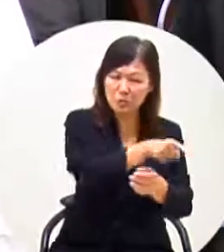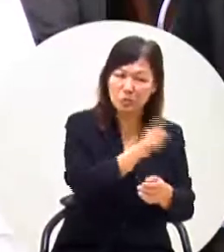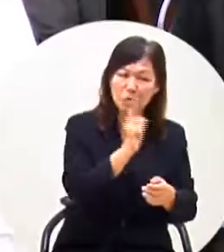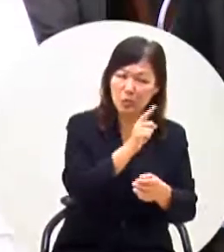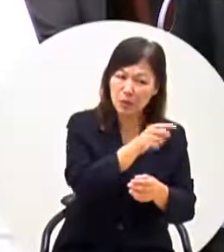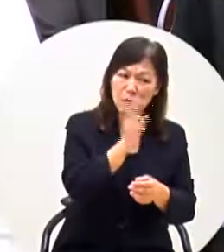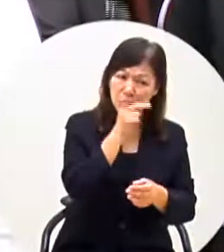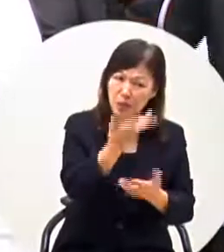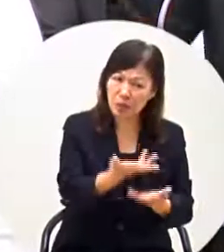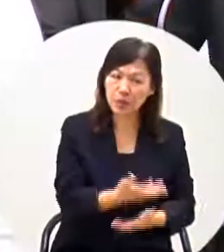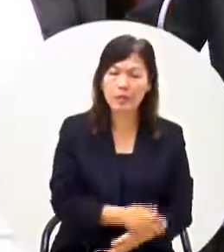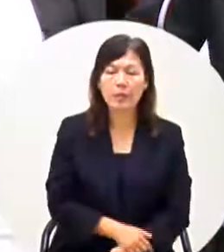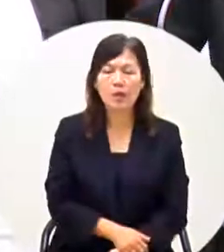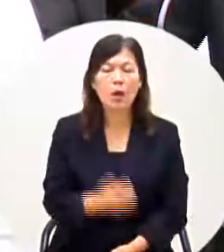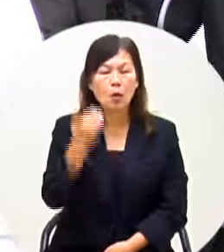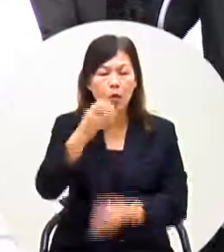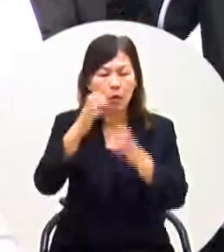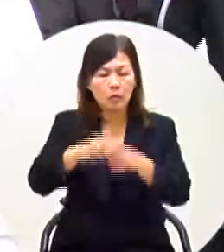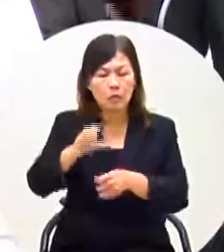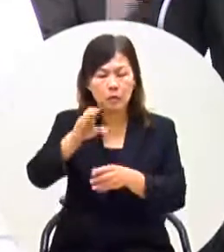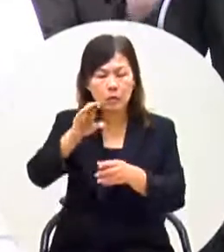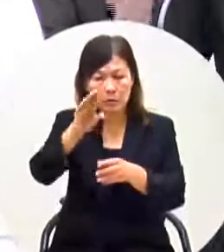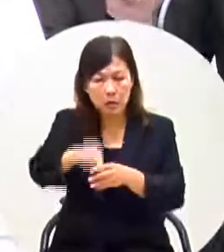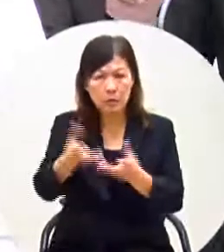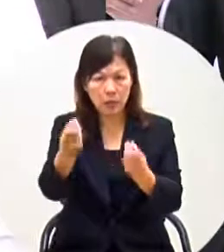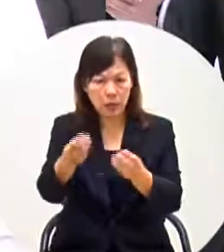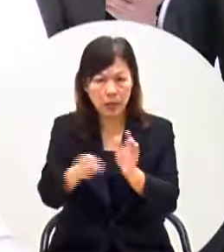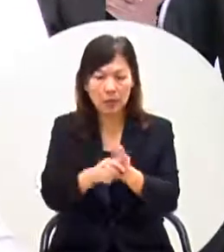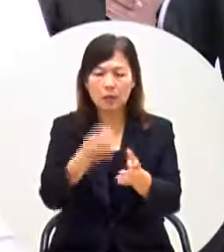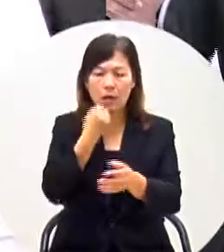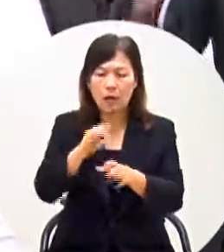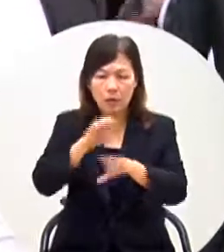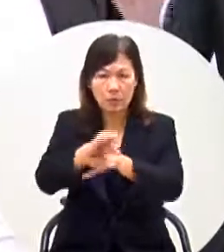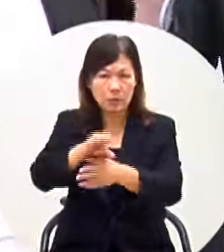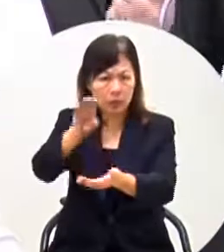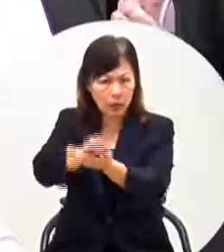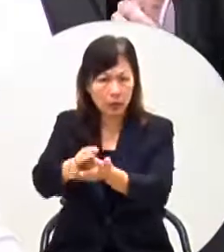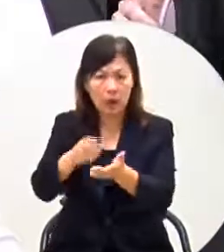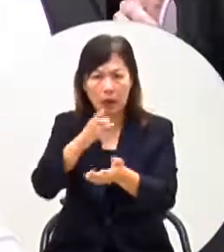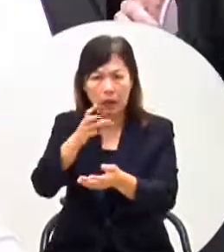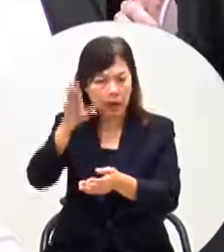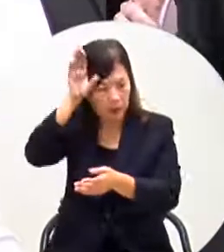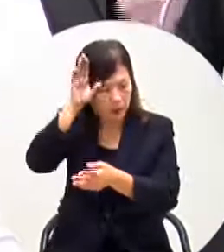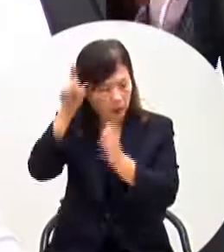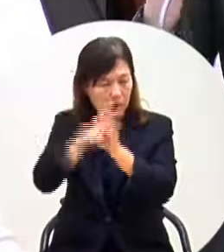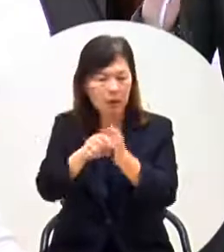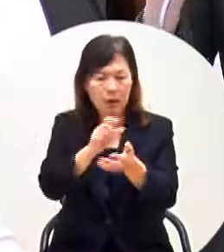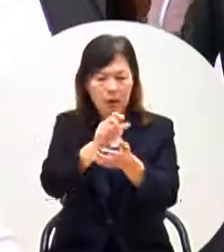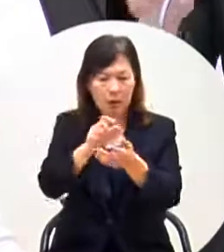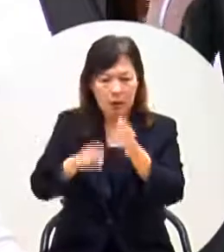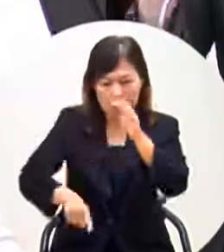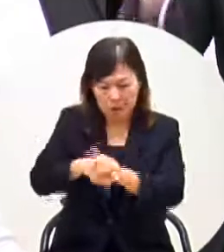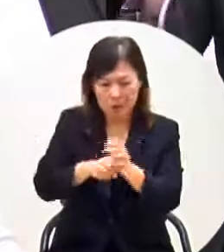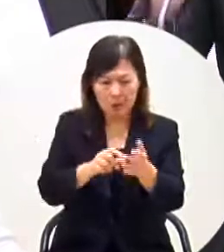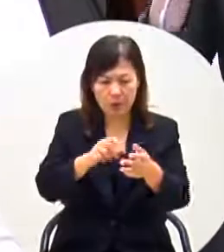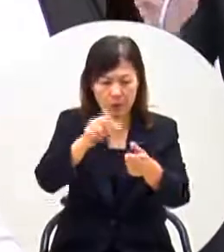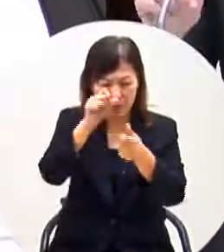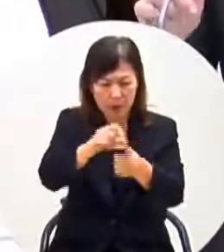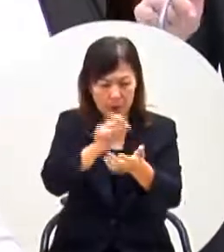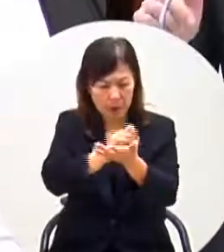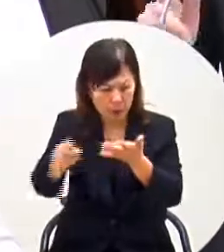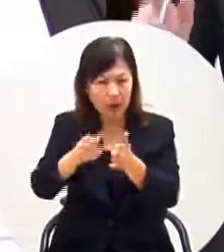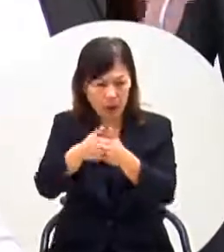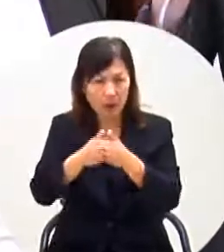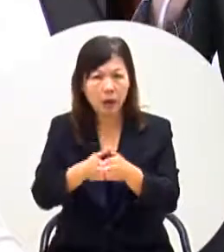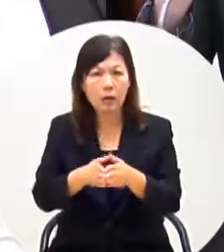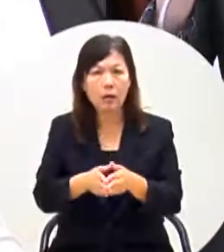车位，车子乱停，违规开罚单，这是一定要的。我绝对支